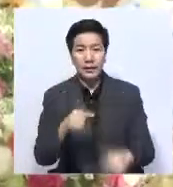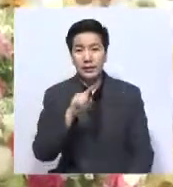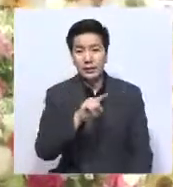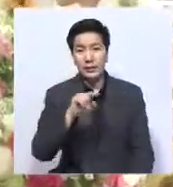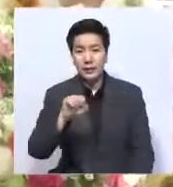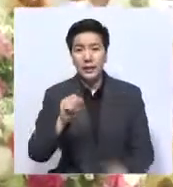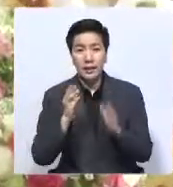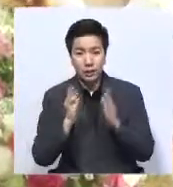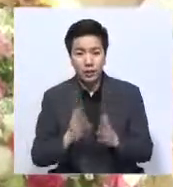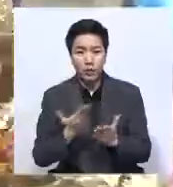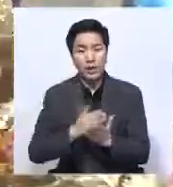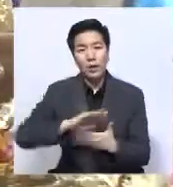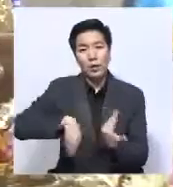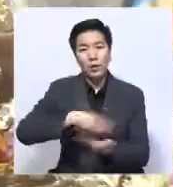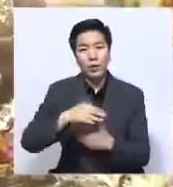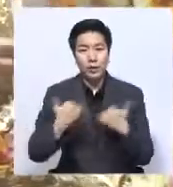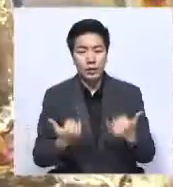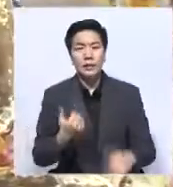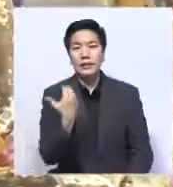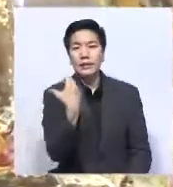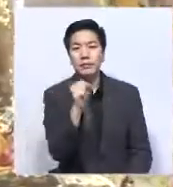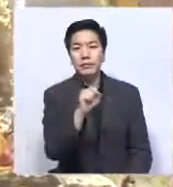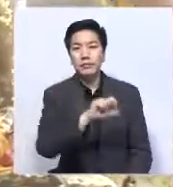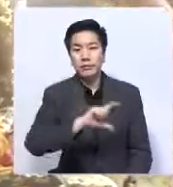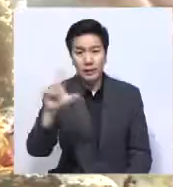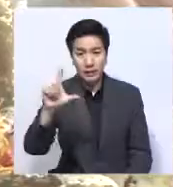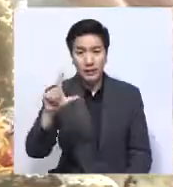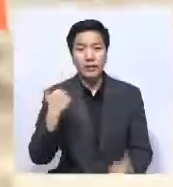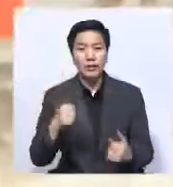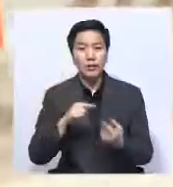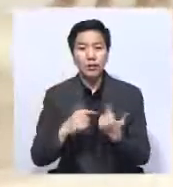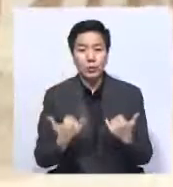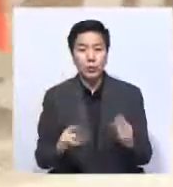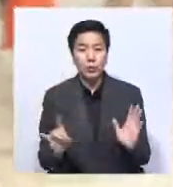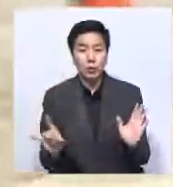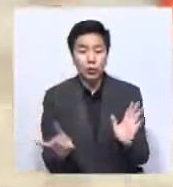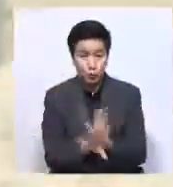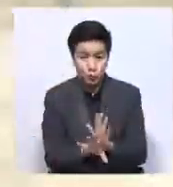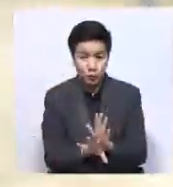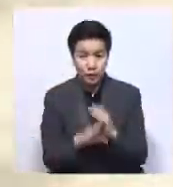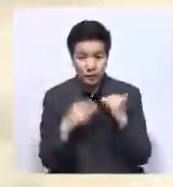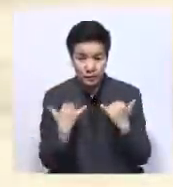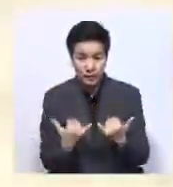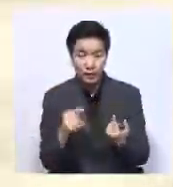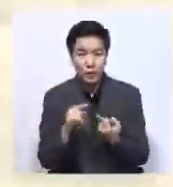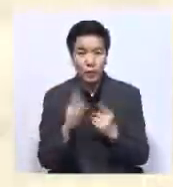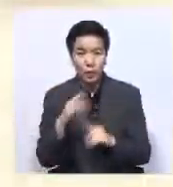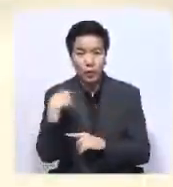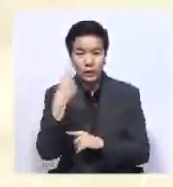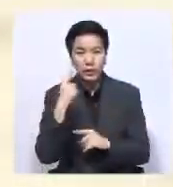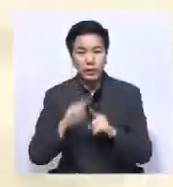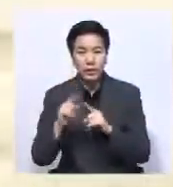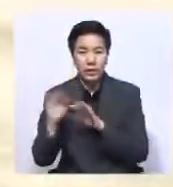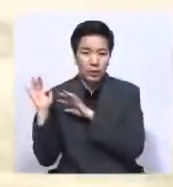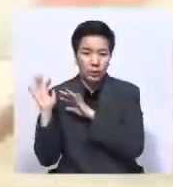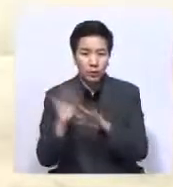100,000 คนหรือมีเงินหมุนเวียนไม่ต่ำกว่า10ล้านบาทและแม้ว่าวันนี้จะเป็นวันสุดท้ายของการจัดงานก็คาดว่าจะมีนักท่องเที่ยวหลั่ง